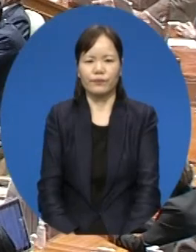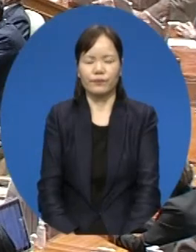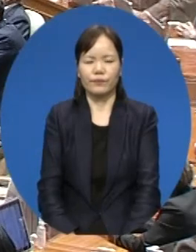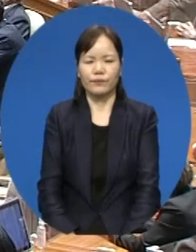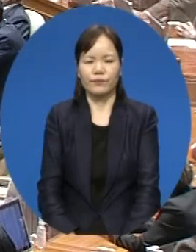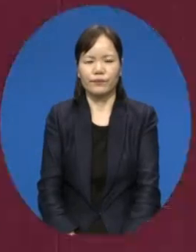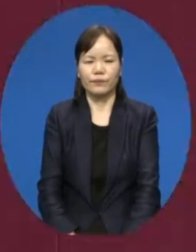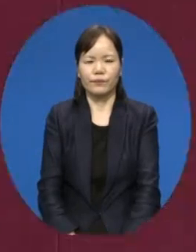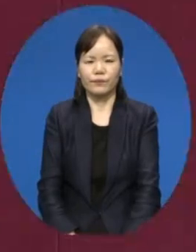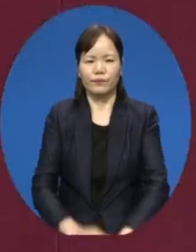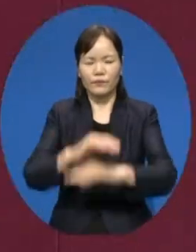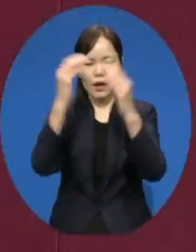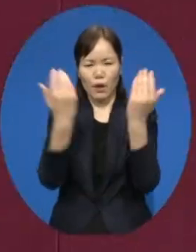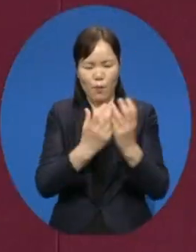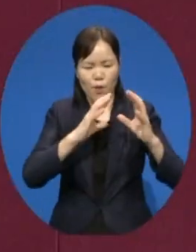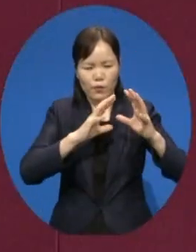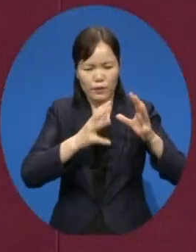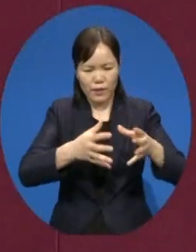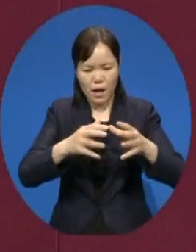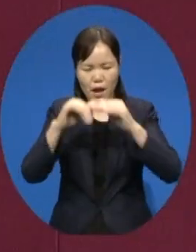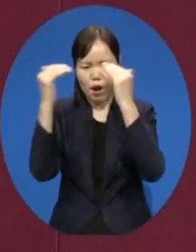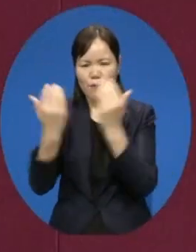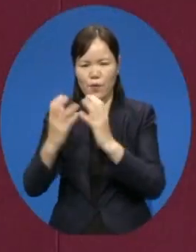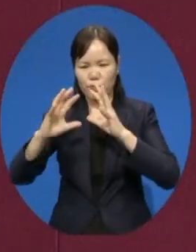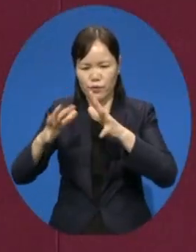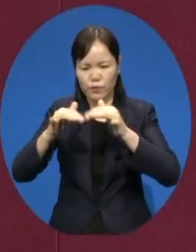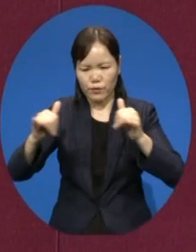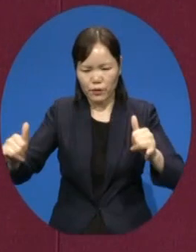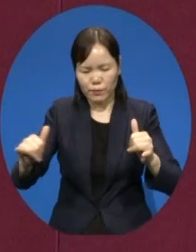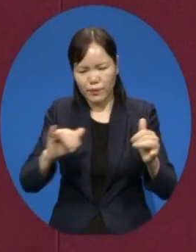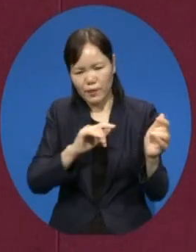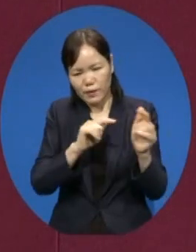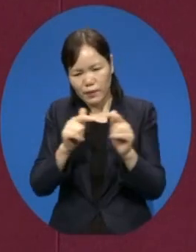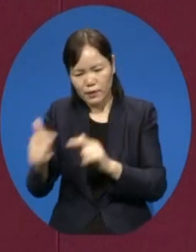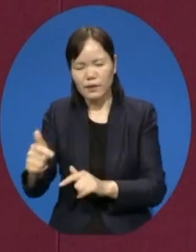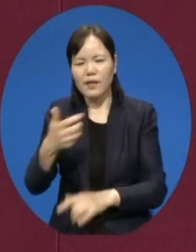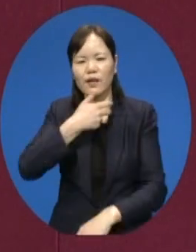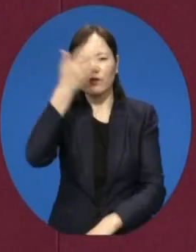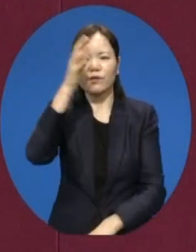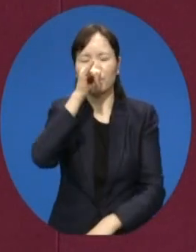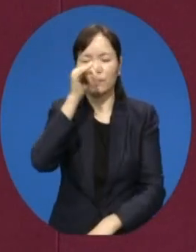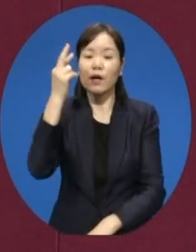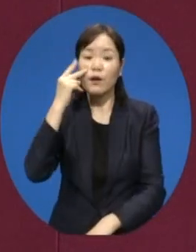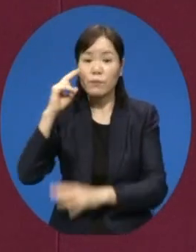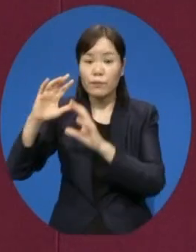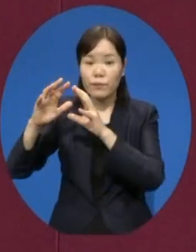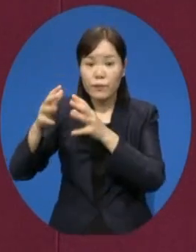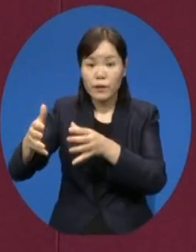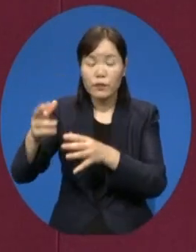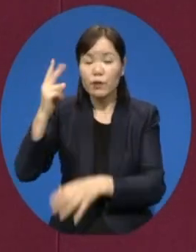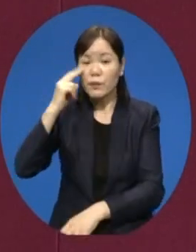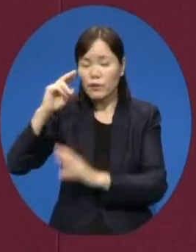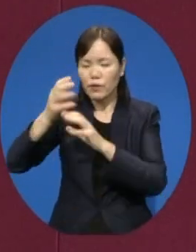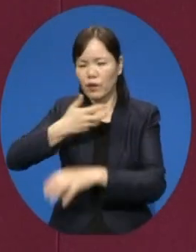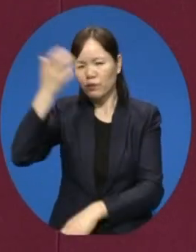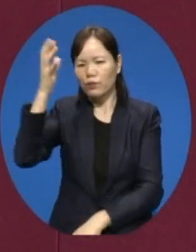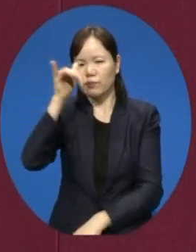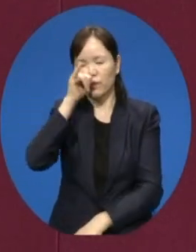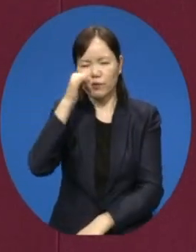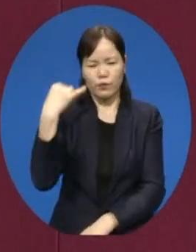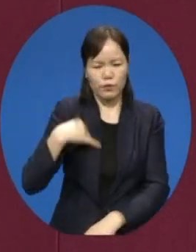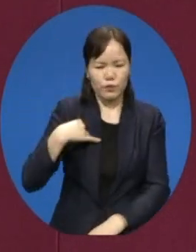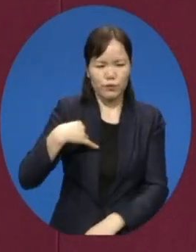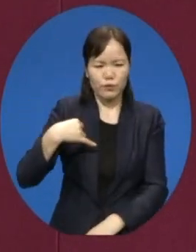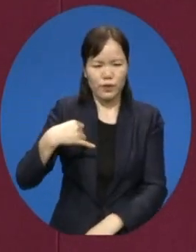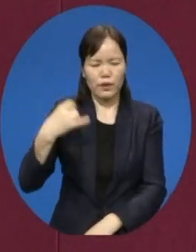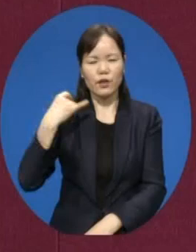모든 나라, 모든 국민은 그들만의 꿈이 있습니다. 미국에는 미국의 꿈이 있고